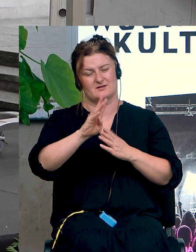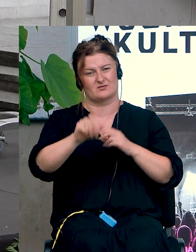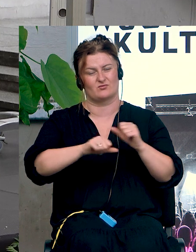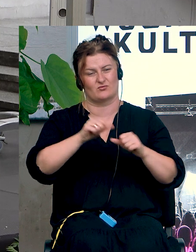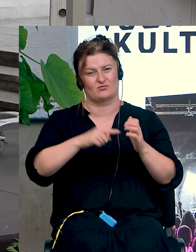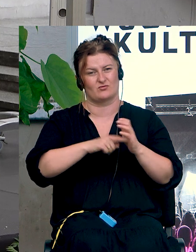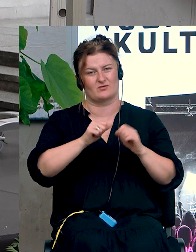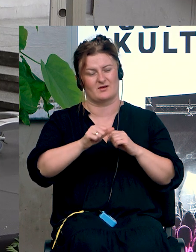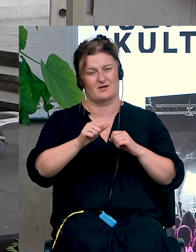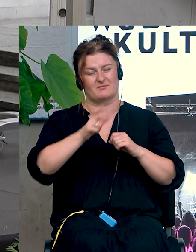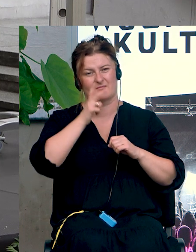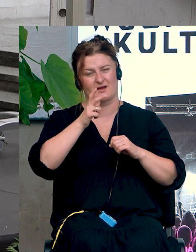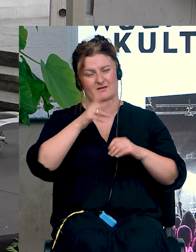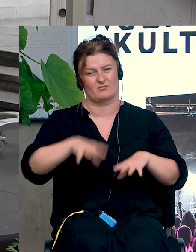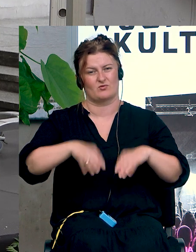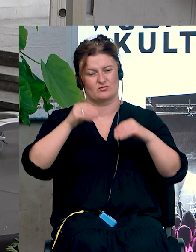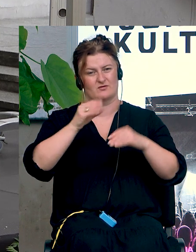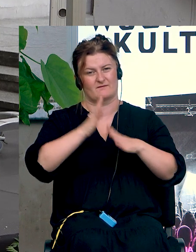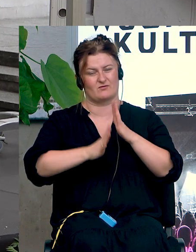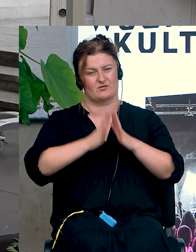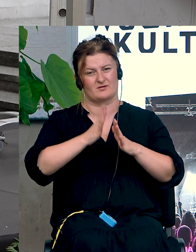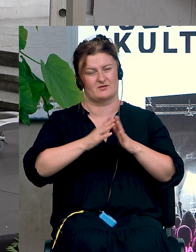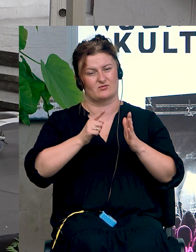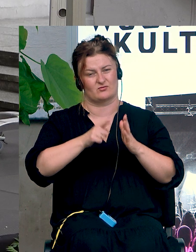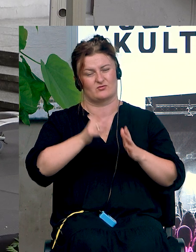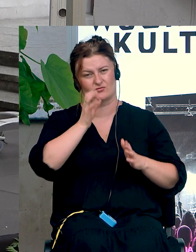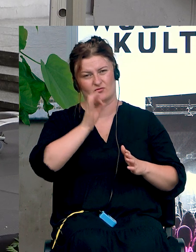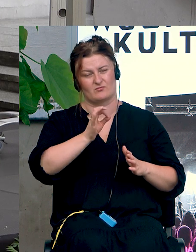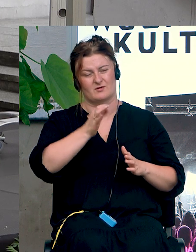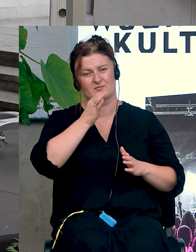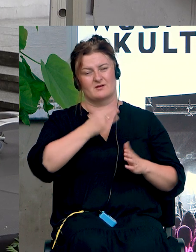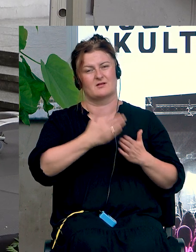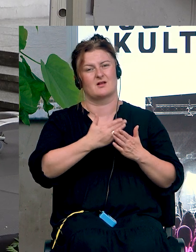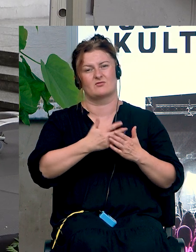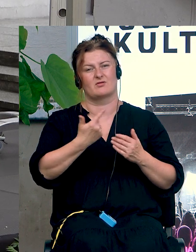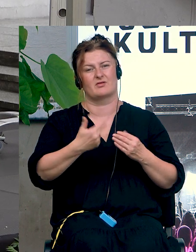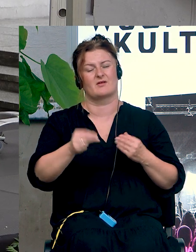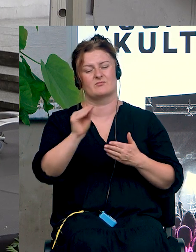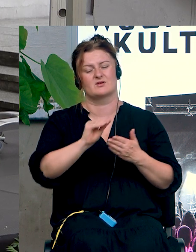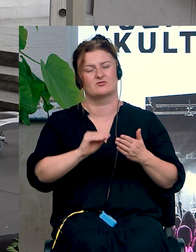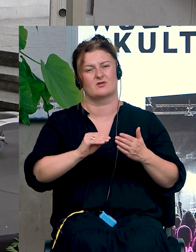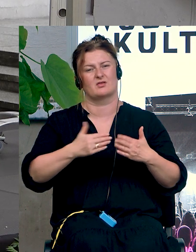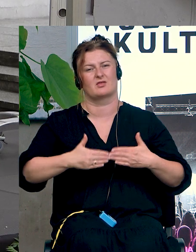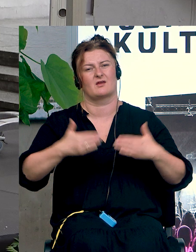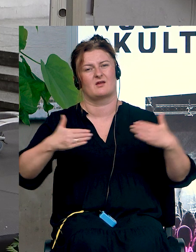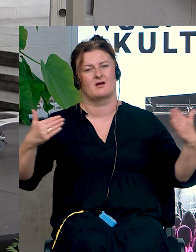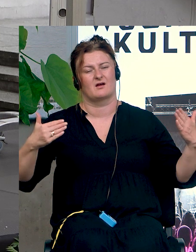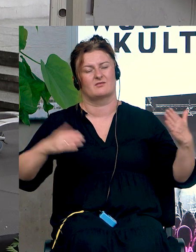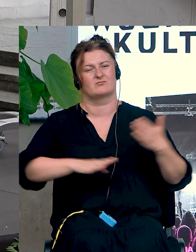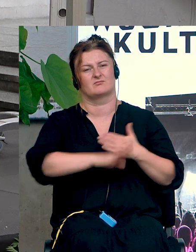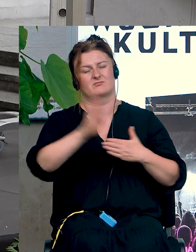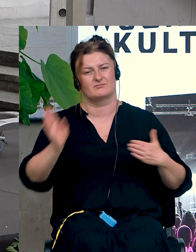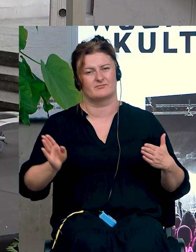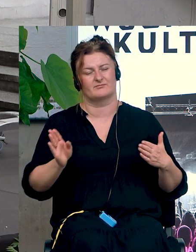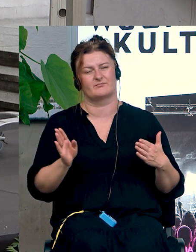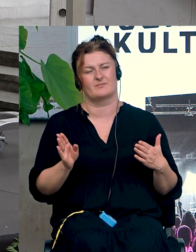Хороше питання, чому я не пишу п'єс. Ні, не пишу зараз. Пишу і я співавторкою сценаріїв для кіно,